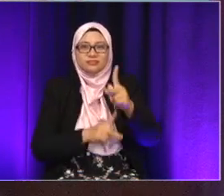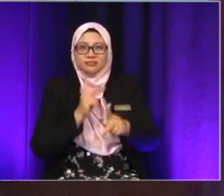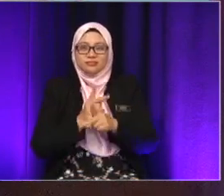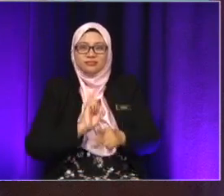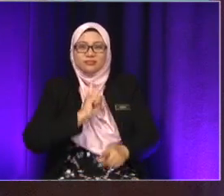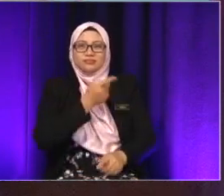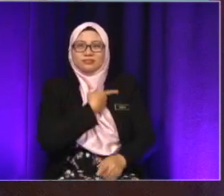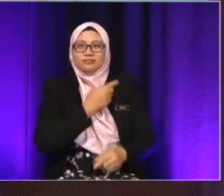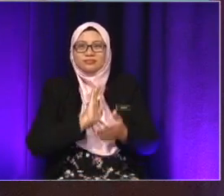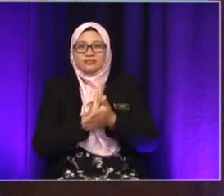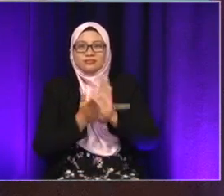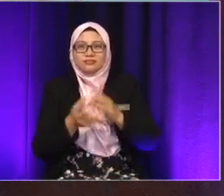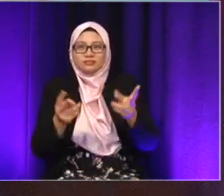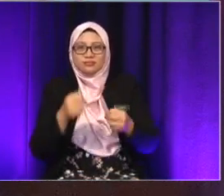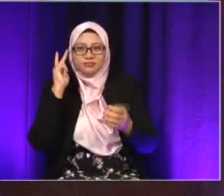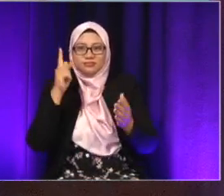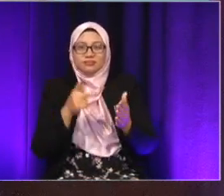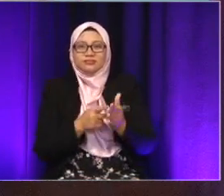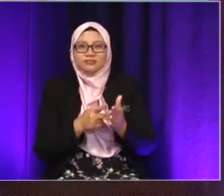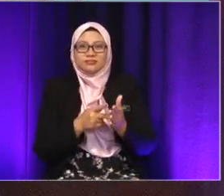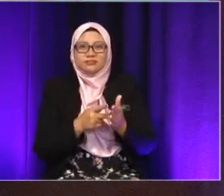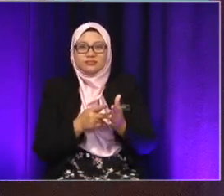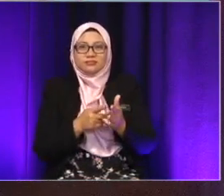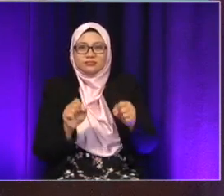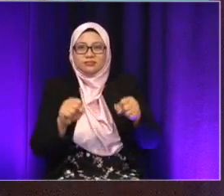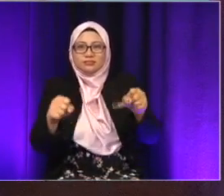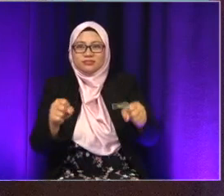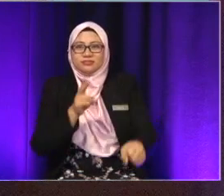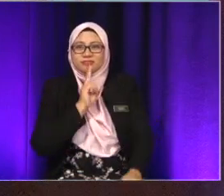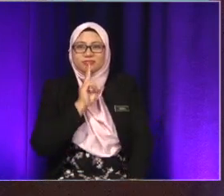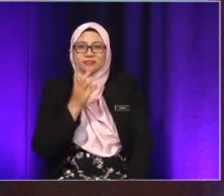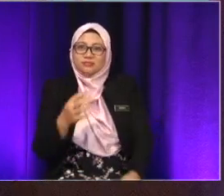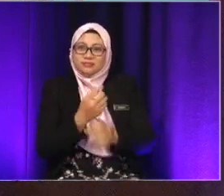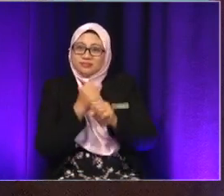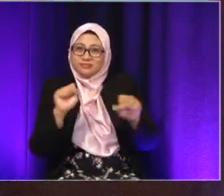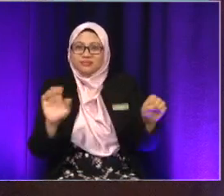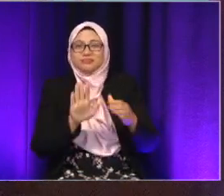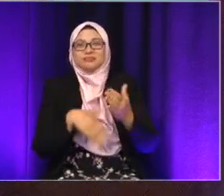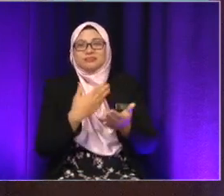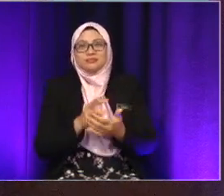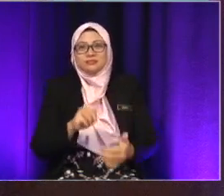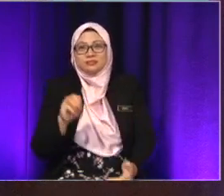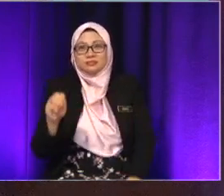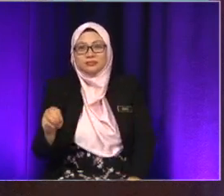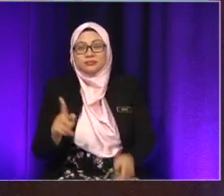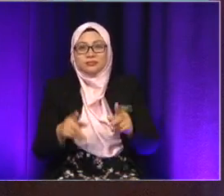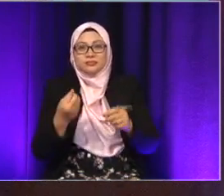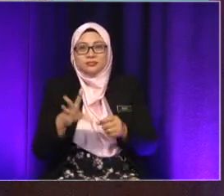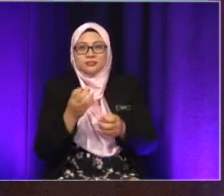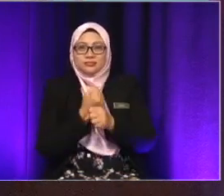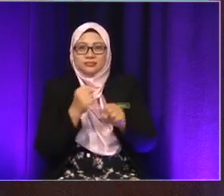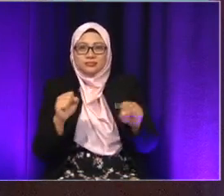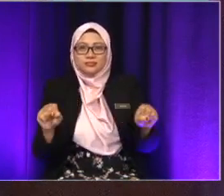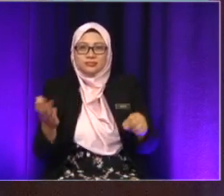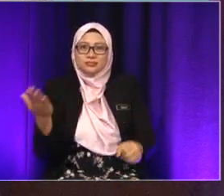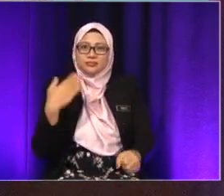kita nak mengenali sistem hidrolik pada hari ini. Jadi cikgu nak cerita pada kita. Anda semua dah bersedia ke murid-murid? Okey, kalau dah bersedia, jom kita bersama